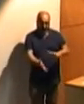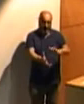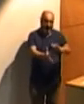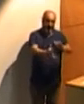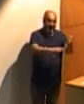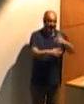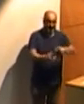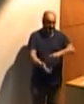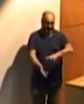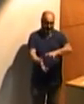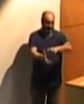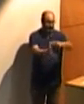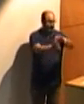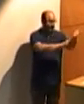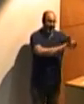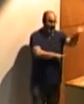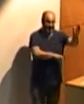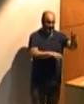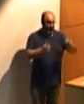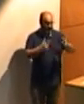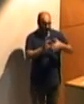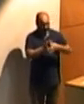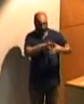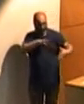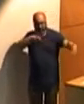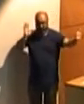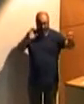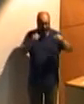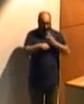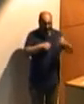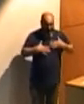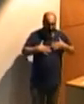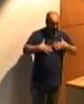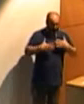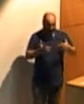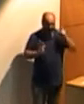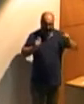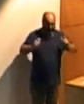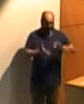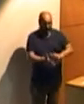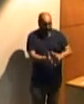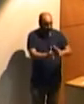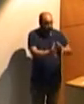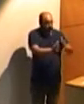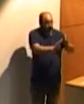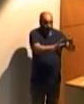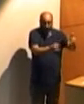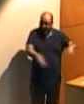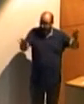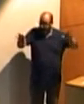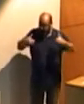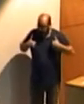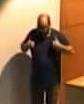un autre alternatif qui ne sera pas nous ça c'est rien extrêmement importante de savoir jusqu'où on pourrait aller pour ne pas être nous mêmes